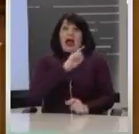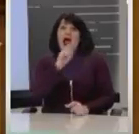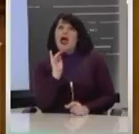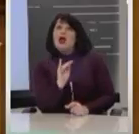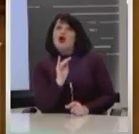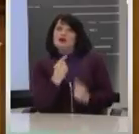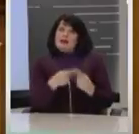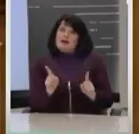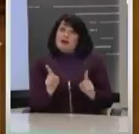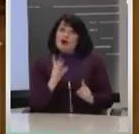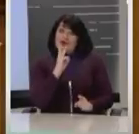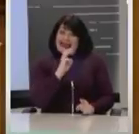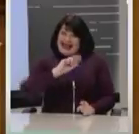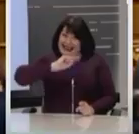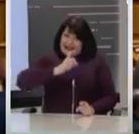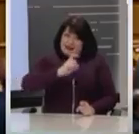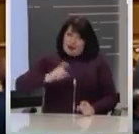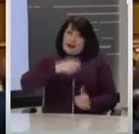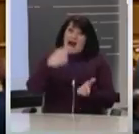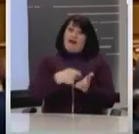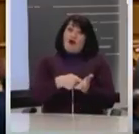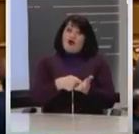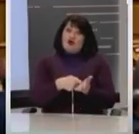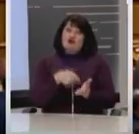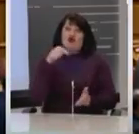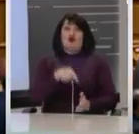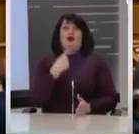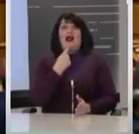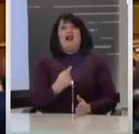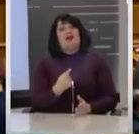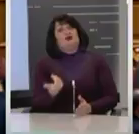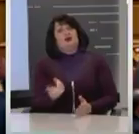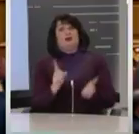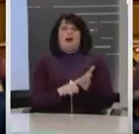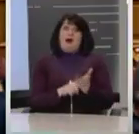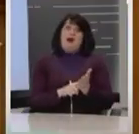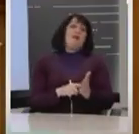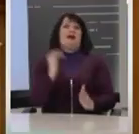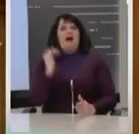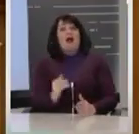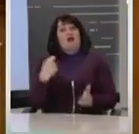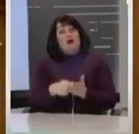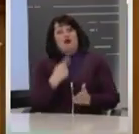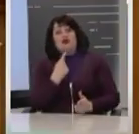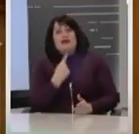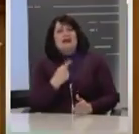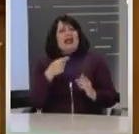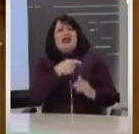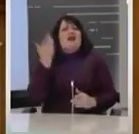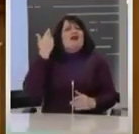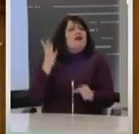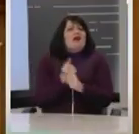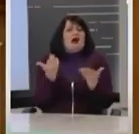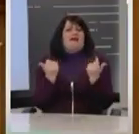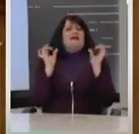με 30 δις φόρους που το παίζετε τώρα υπερασπιστές της αντίληψης ότι πρέπει να μειωθεί η φορολογία, γιατί δεν καταφέρατε